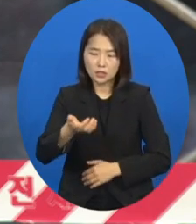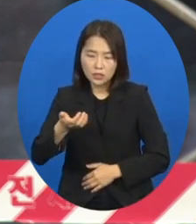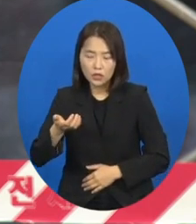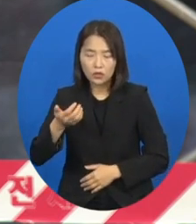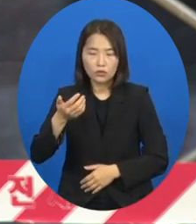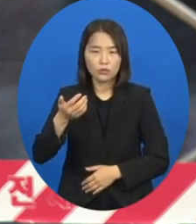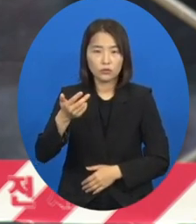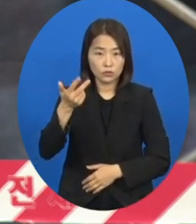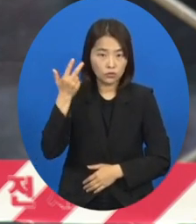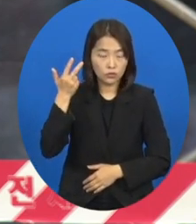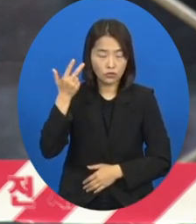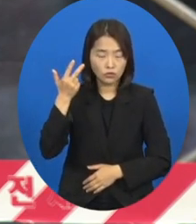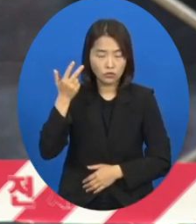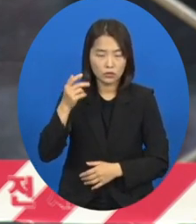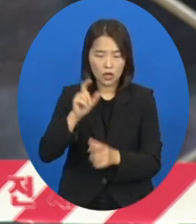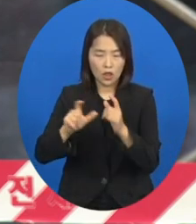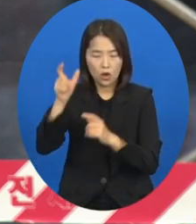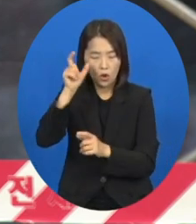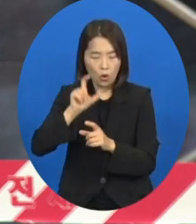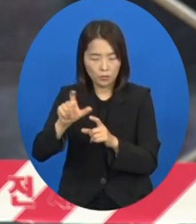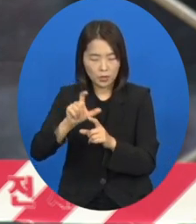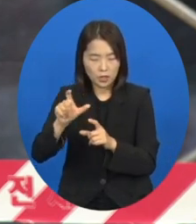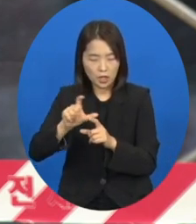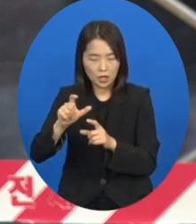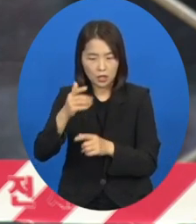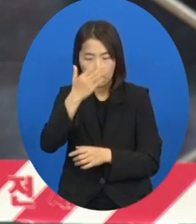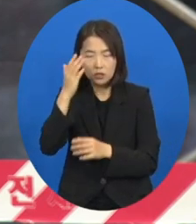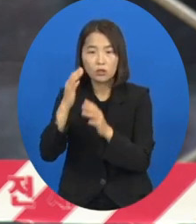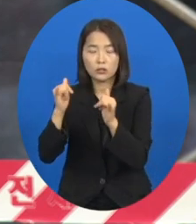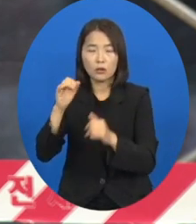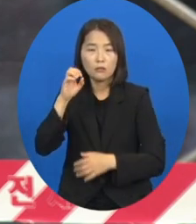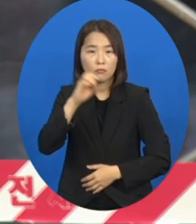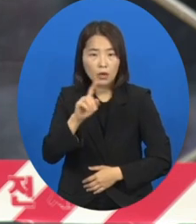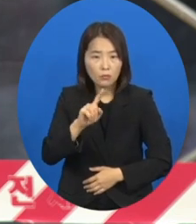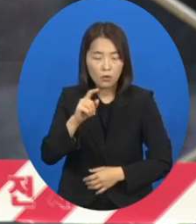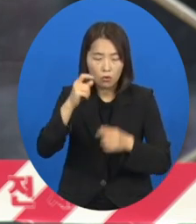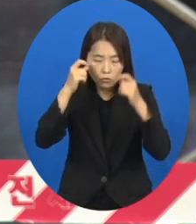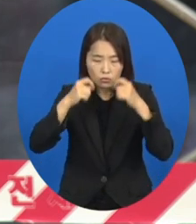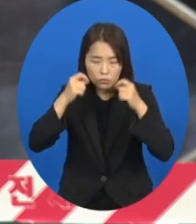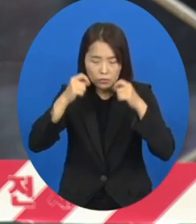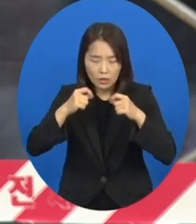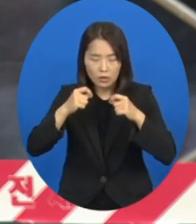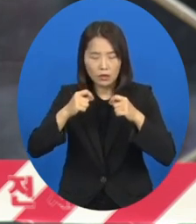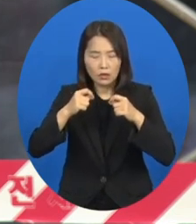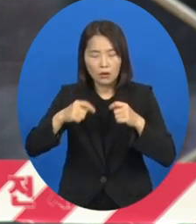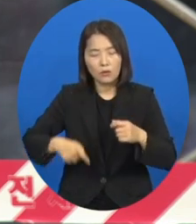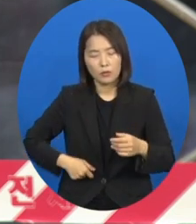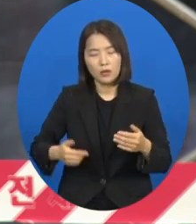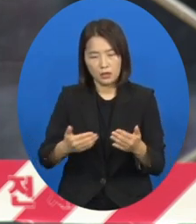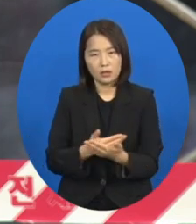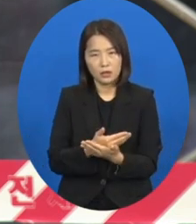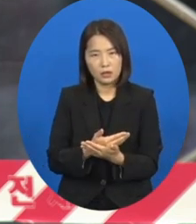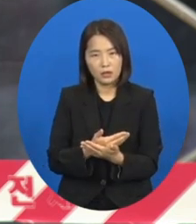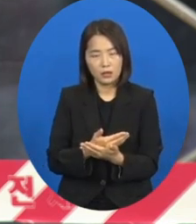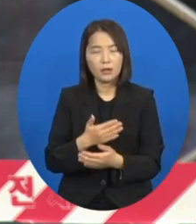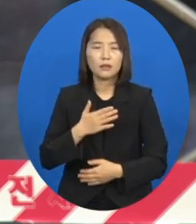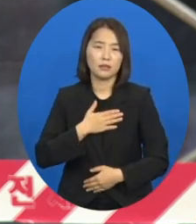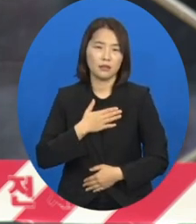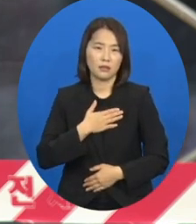심사숙고하기를 권했던 청년이 눈물을 흘리면서 이렇게 말하는 거예요. 회개하는 거예요.